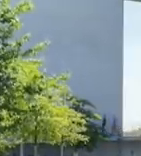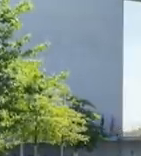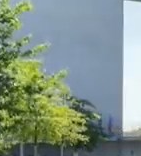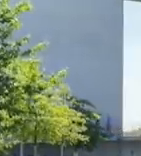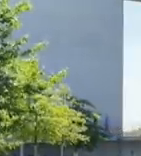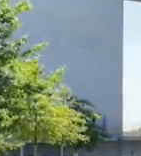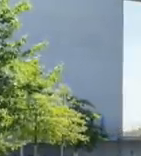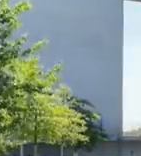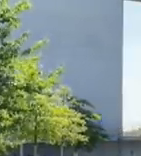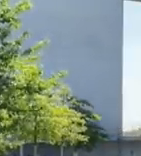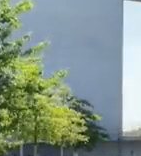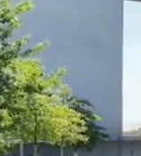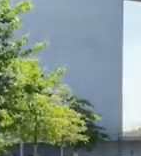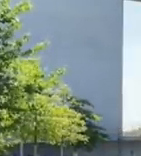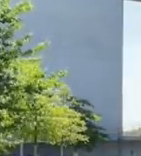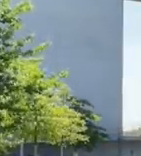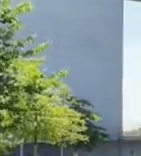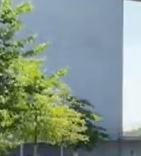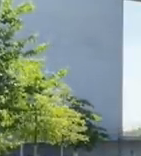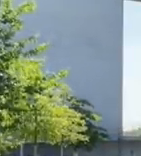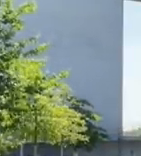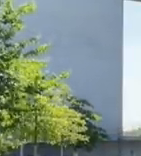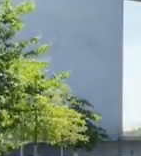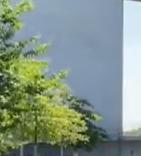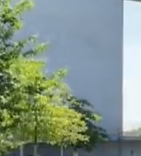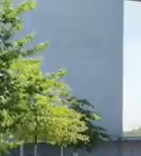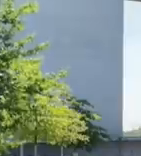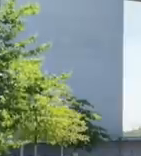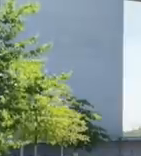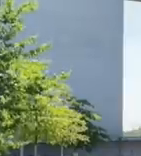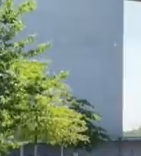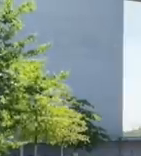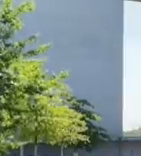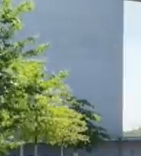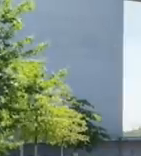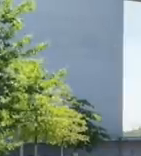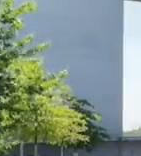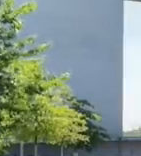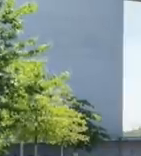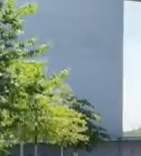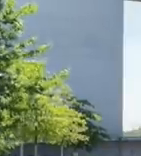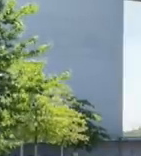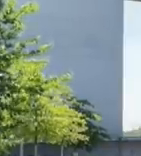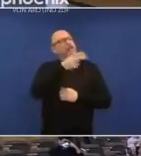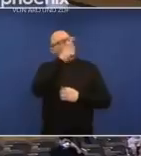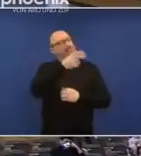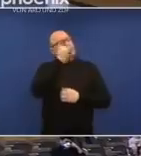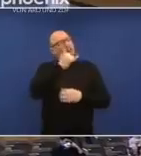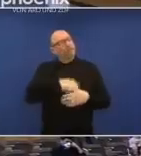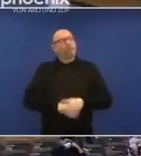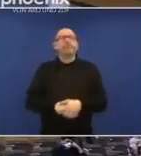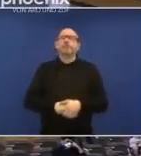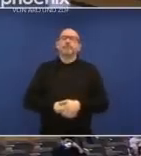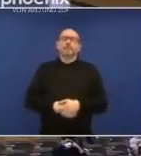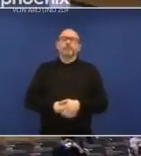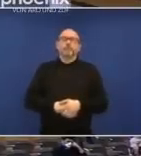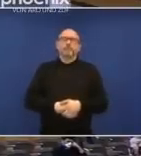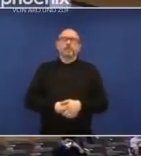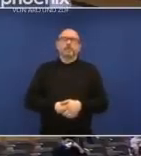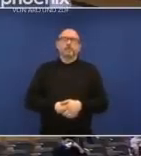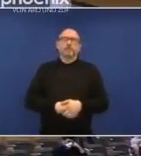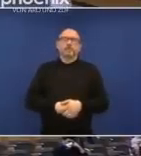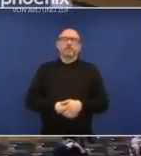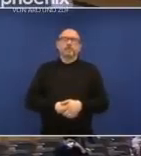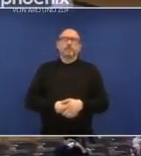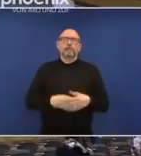die kritischen Fragen von allen Ecken kommen. Ich hatte dann da eine Verständnisfrage, schauen Sie sich die auch nochmal an. Herr